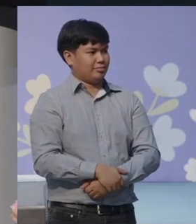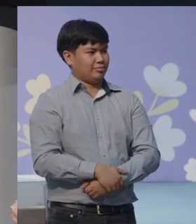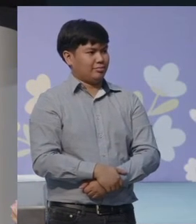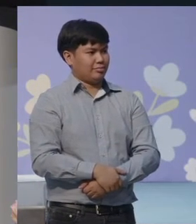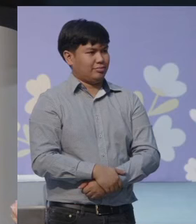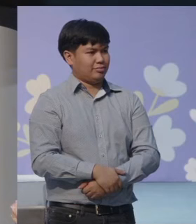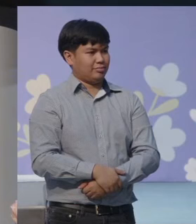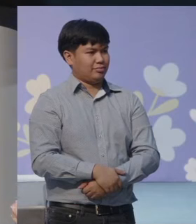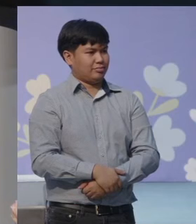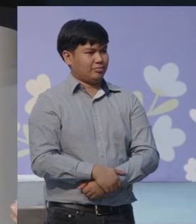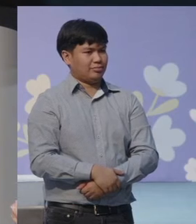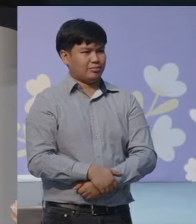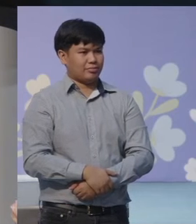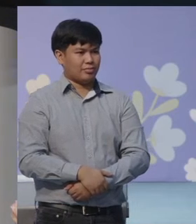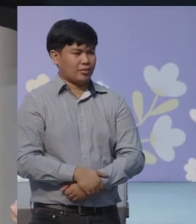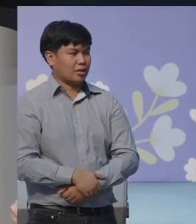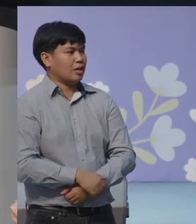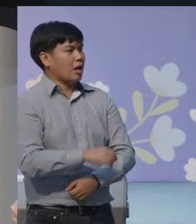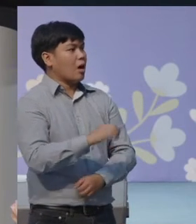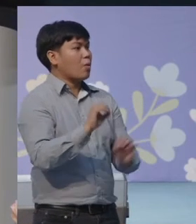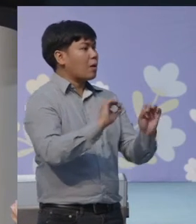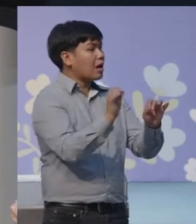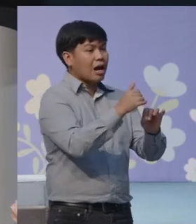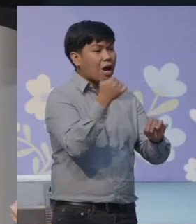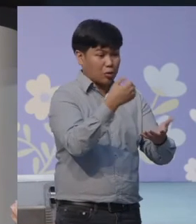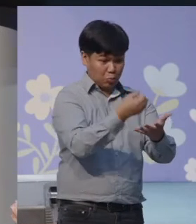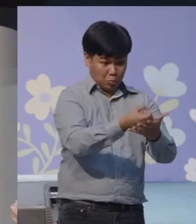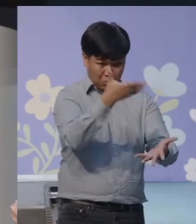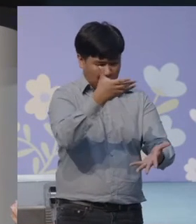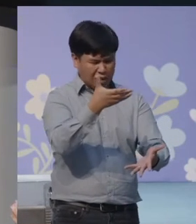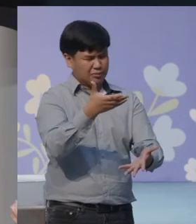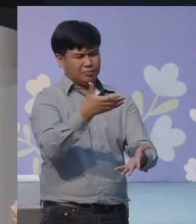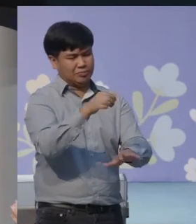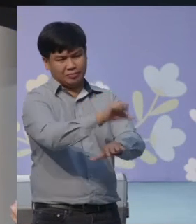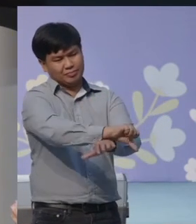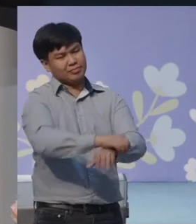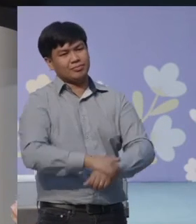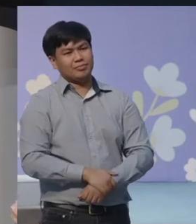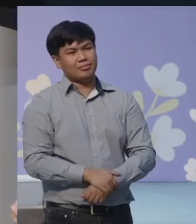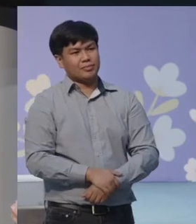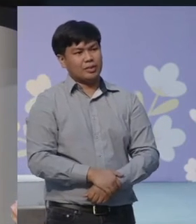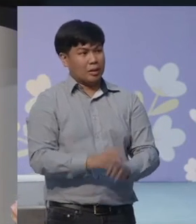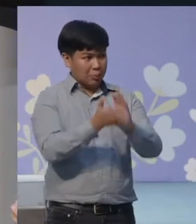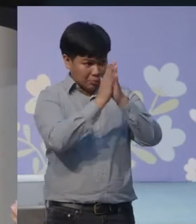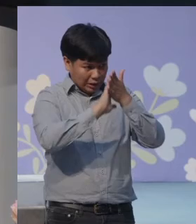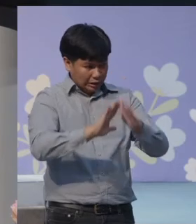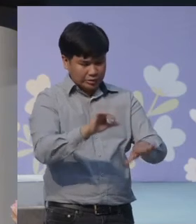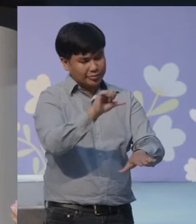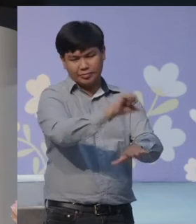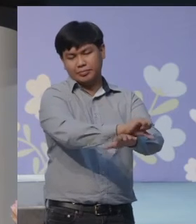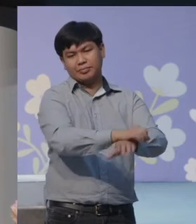lang ang mapunta sa inyo. Kayo'y pinagpala.